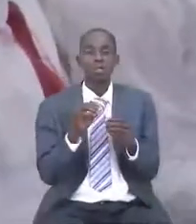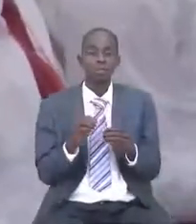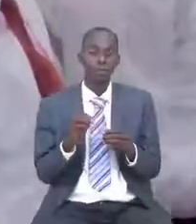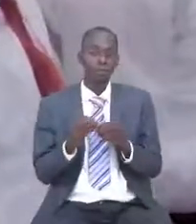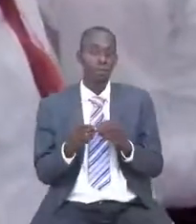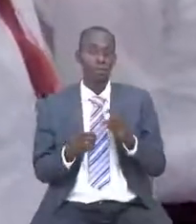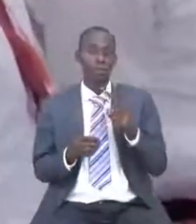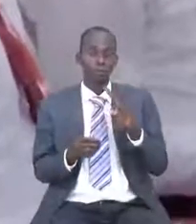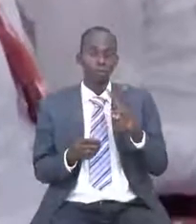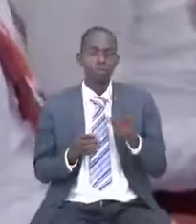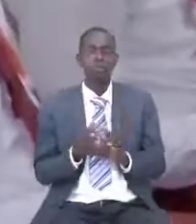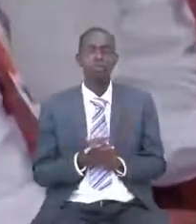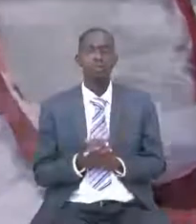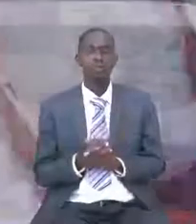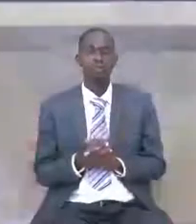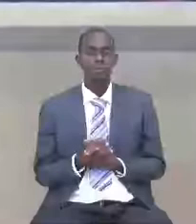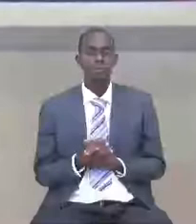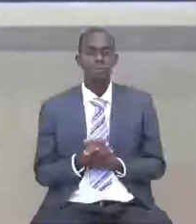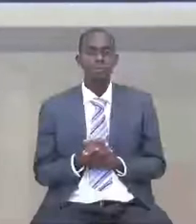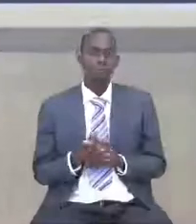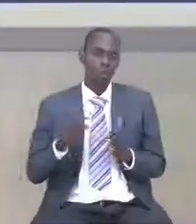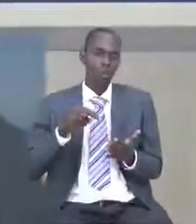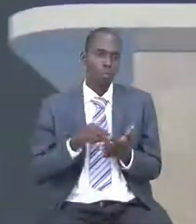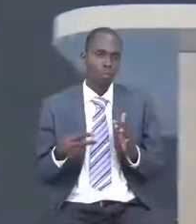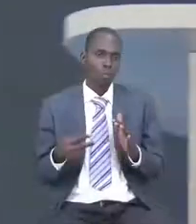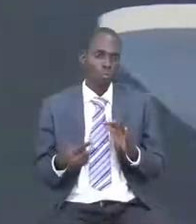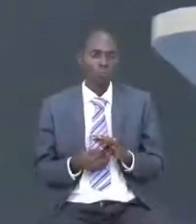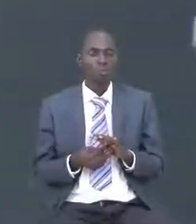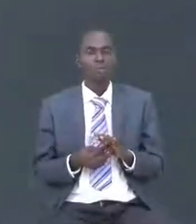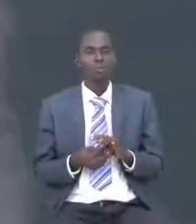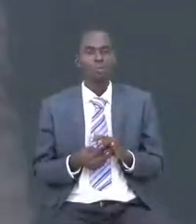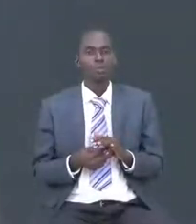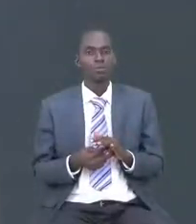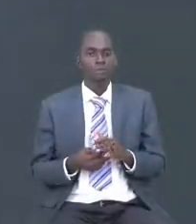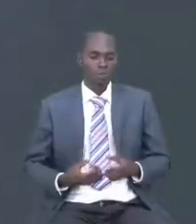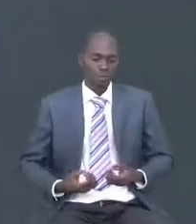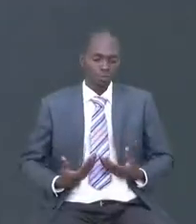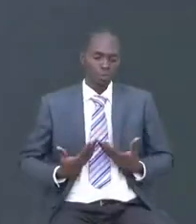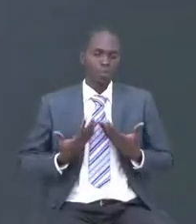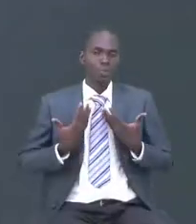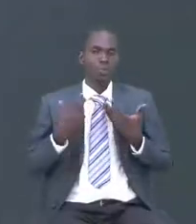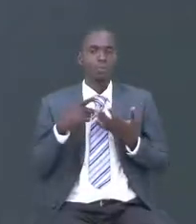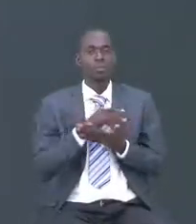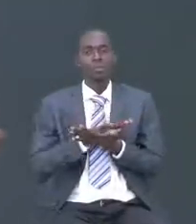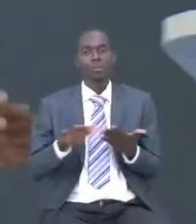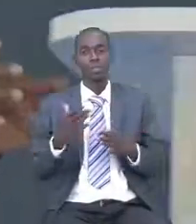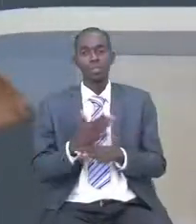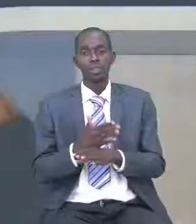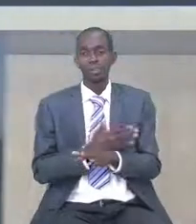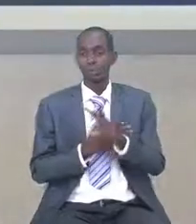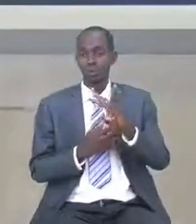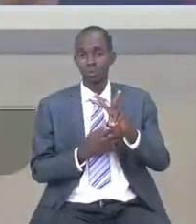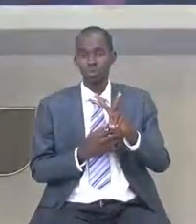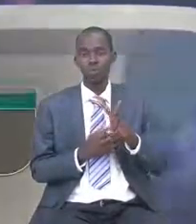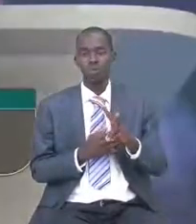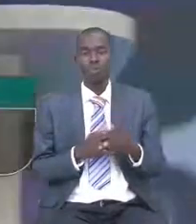Deuxièmement, nous considérons la pureté axée sur l'objectif. La pureté